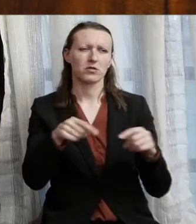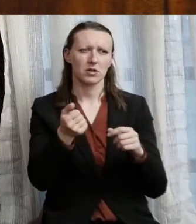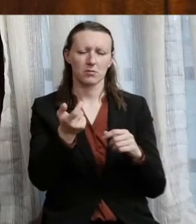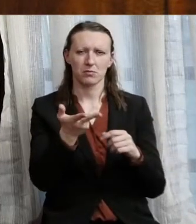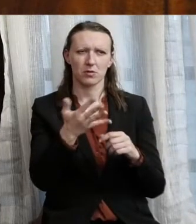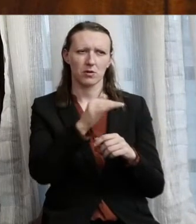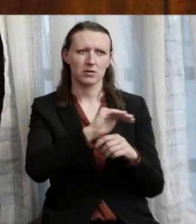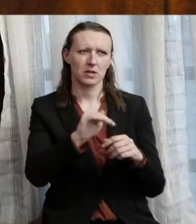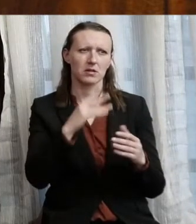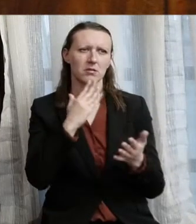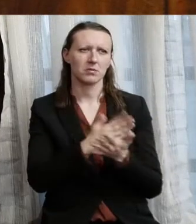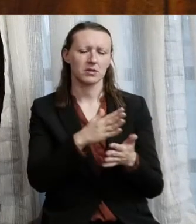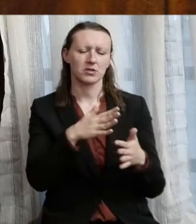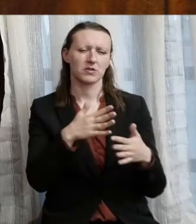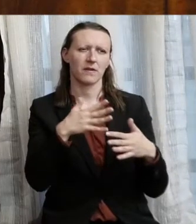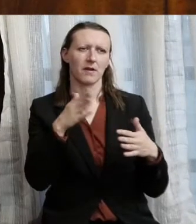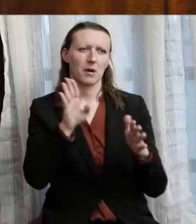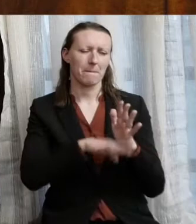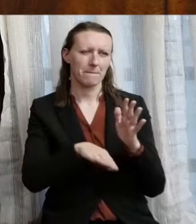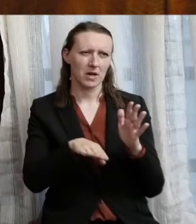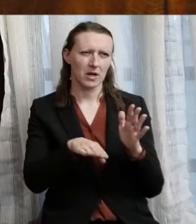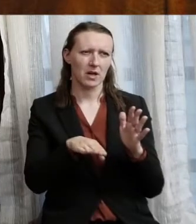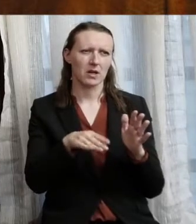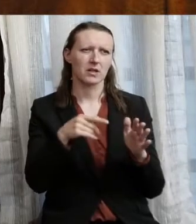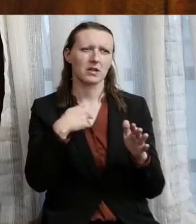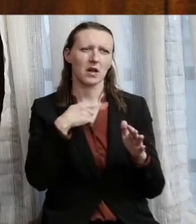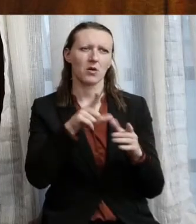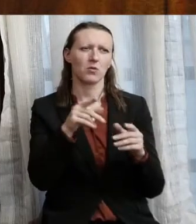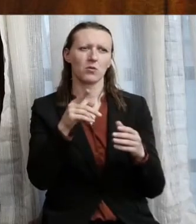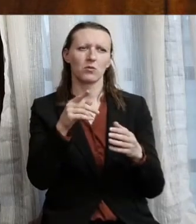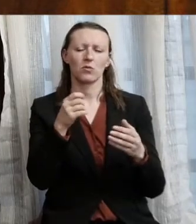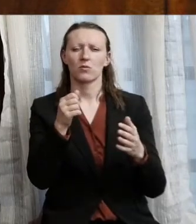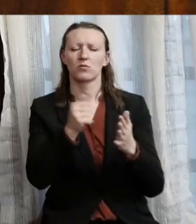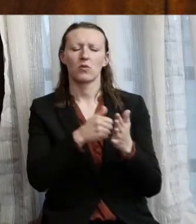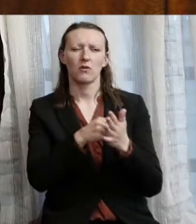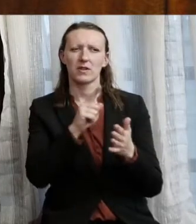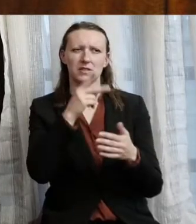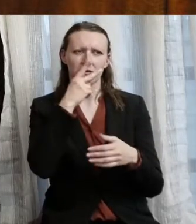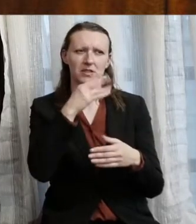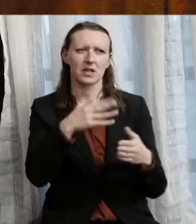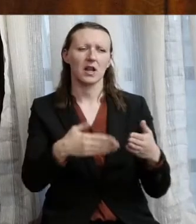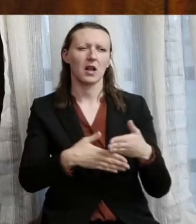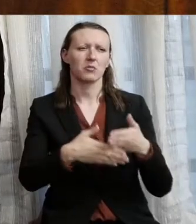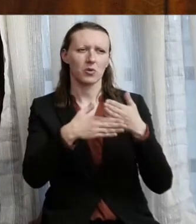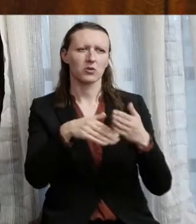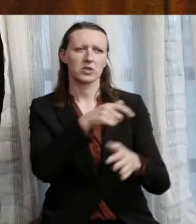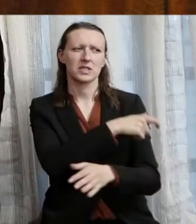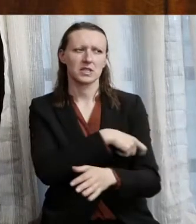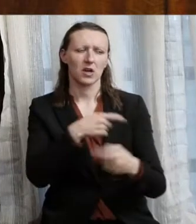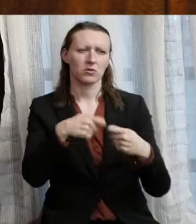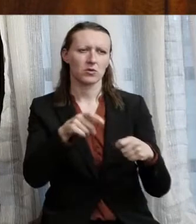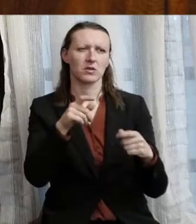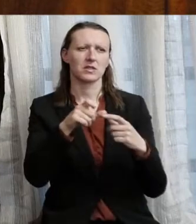broju po djetetu biti će značajnije manja. Ja u medijima nisam vidjela da ste dali podršku sindikatu,